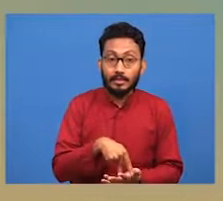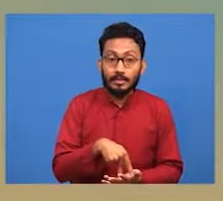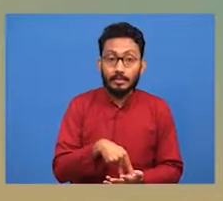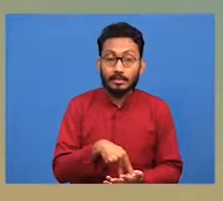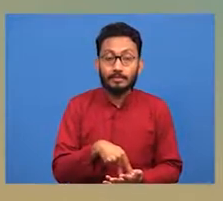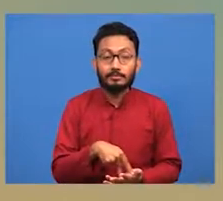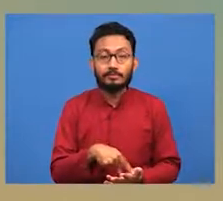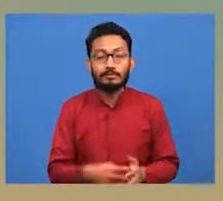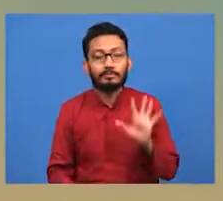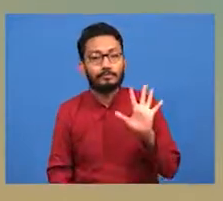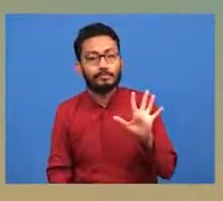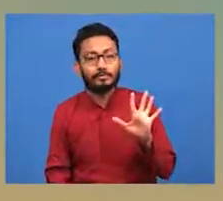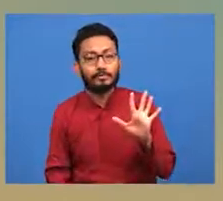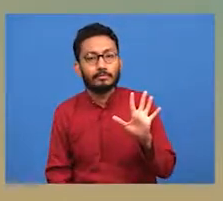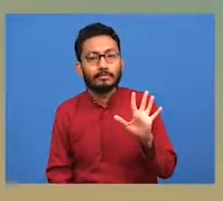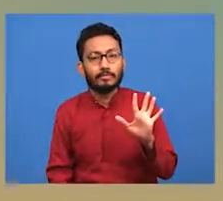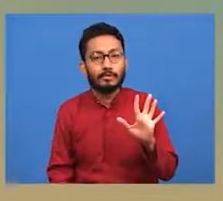Keenam, menunggang.